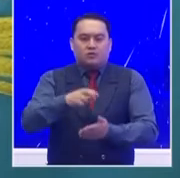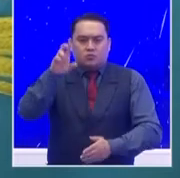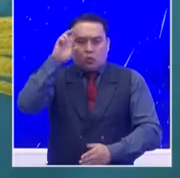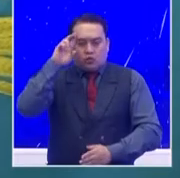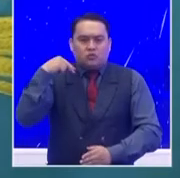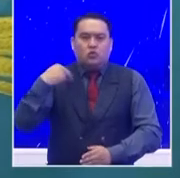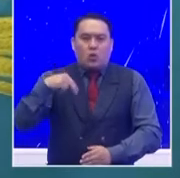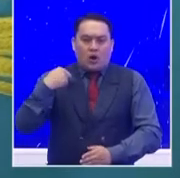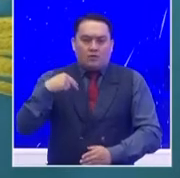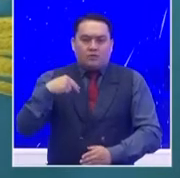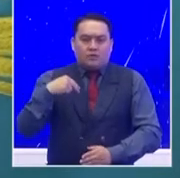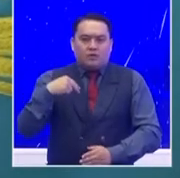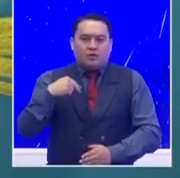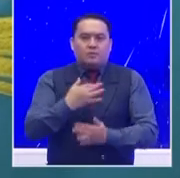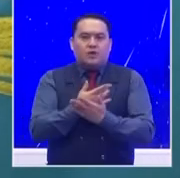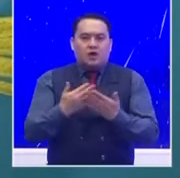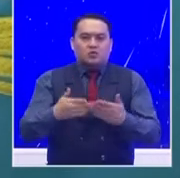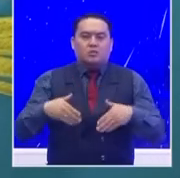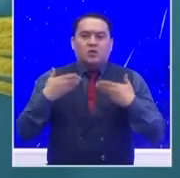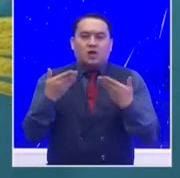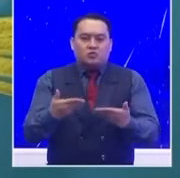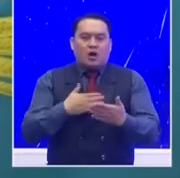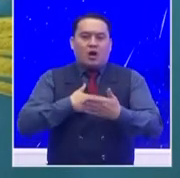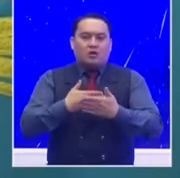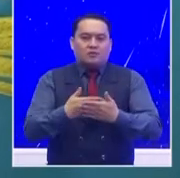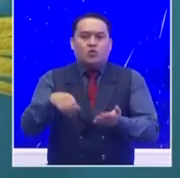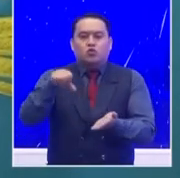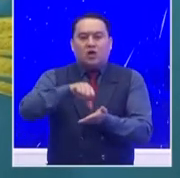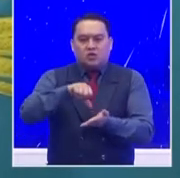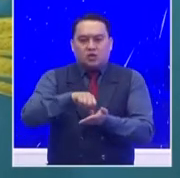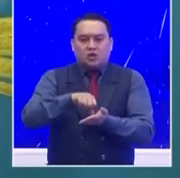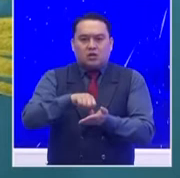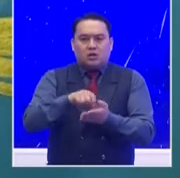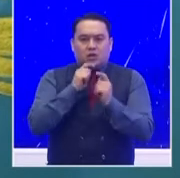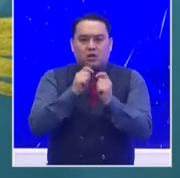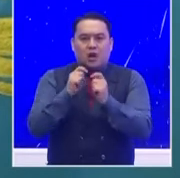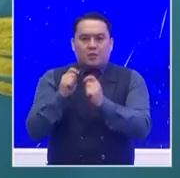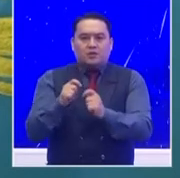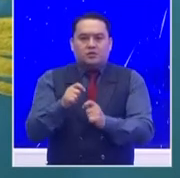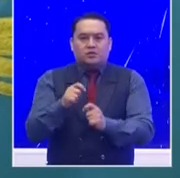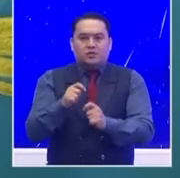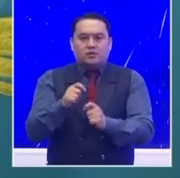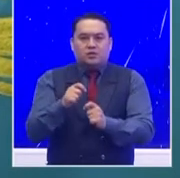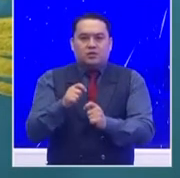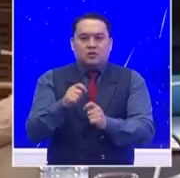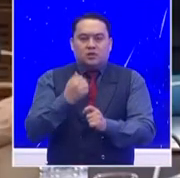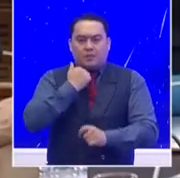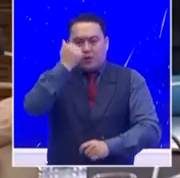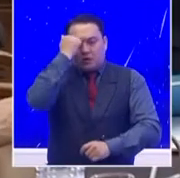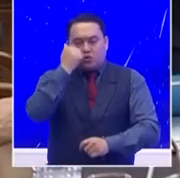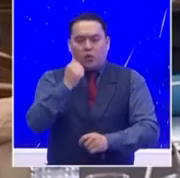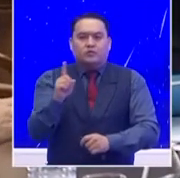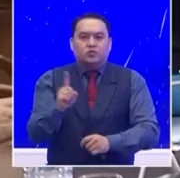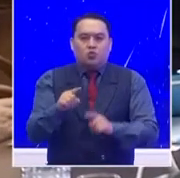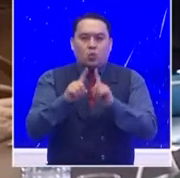иметь ряд людей которые там принимали участие наградил своими вот отмен в